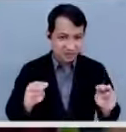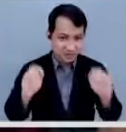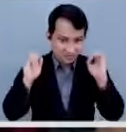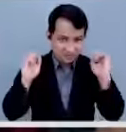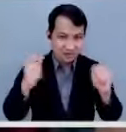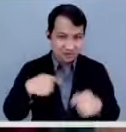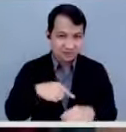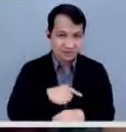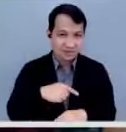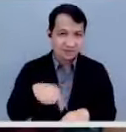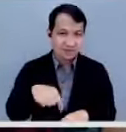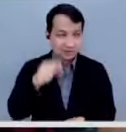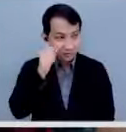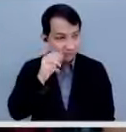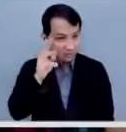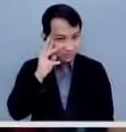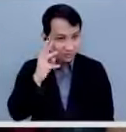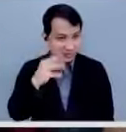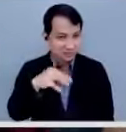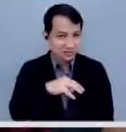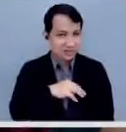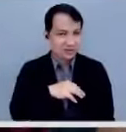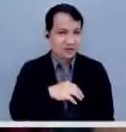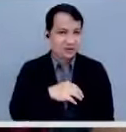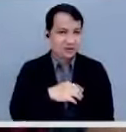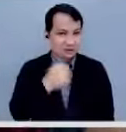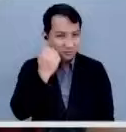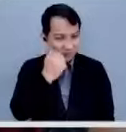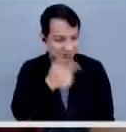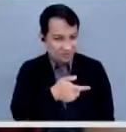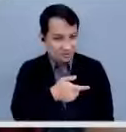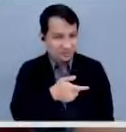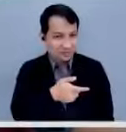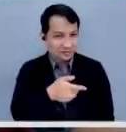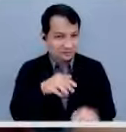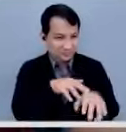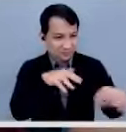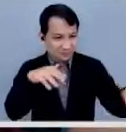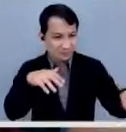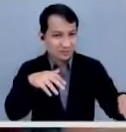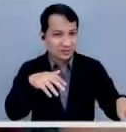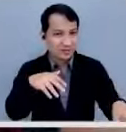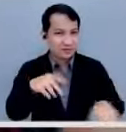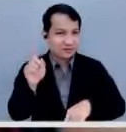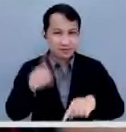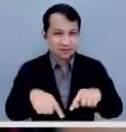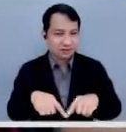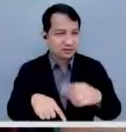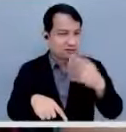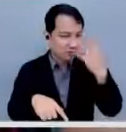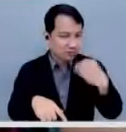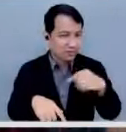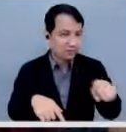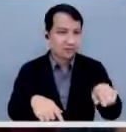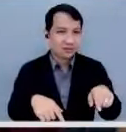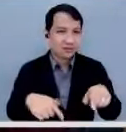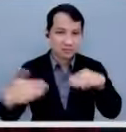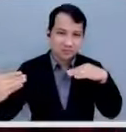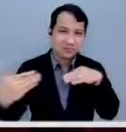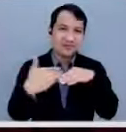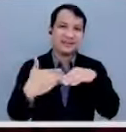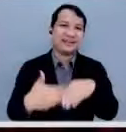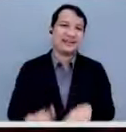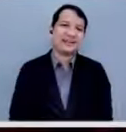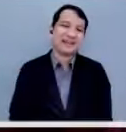kailangan alerto kami. Siyempre, pag nasa traffic kami, hindi pwedeng pumikit. Kasi, kailangan babanggayin kami. So, paano